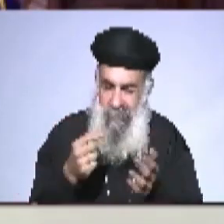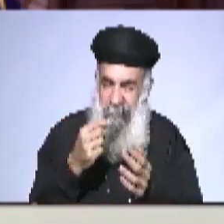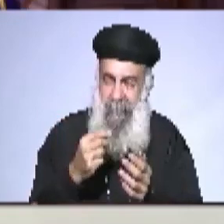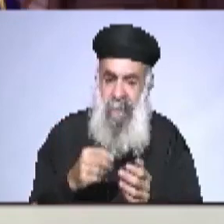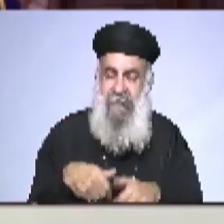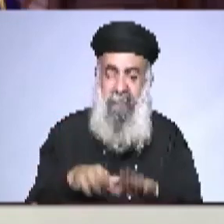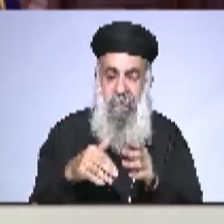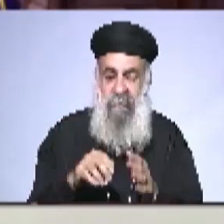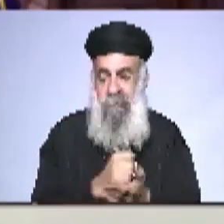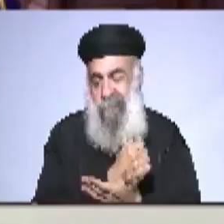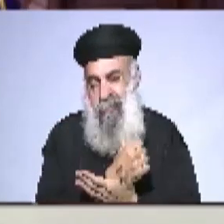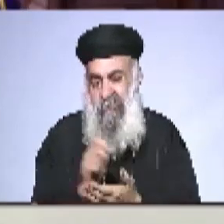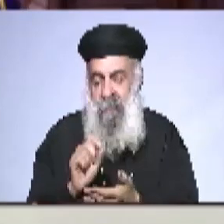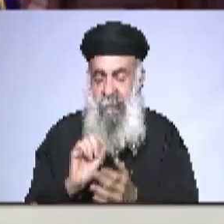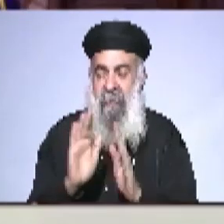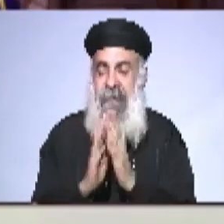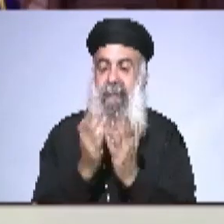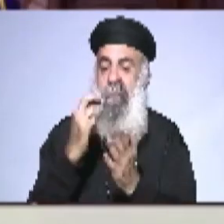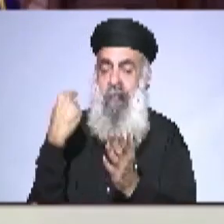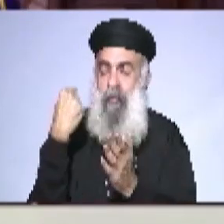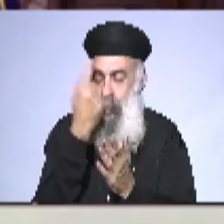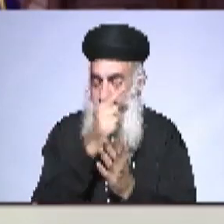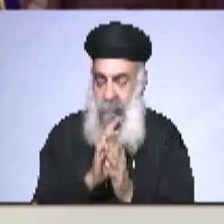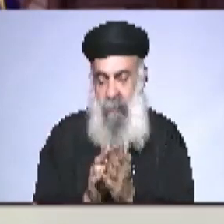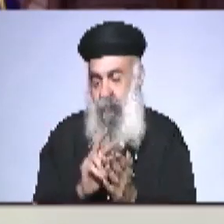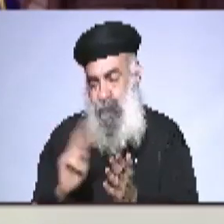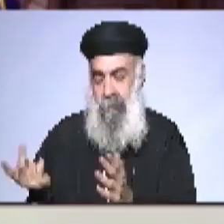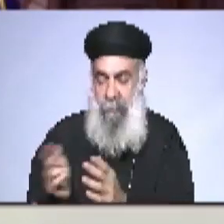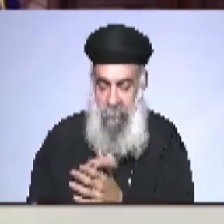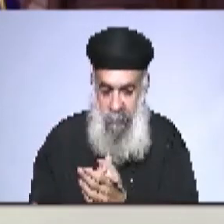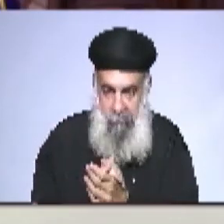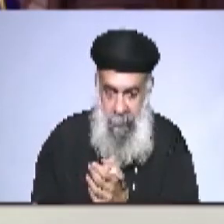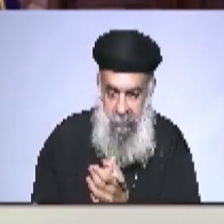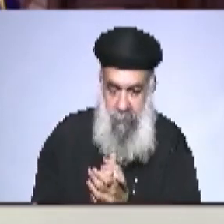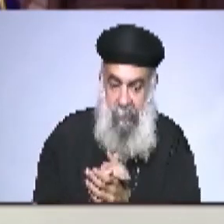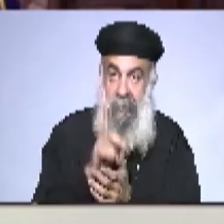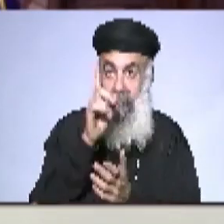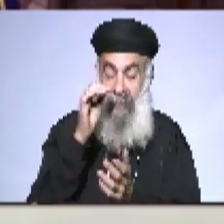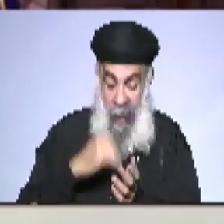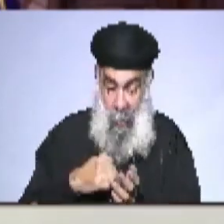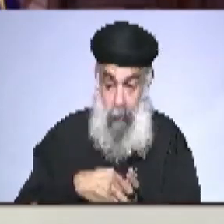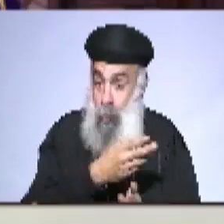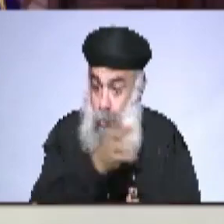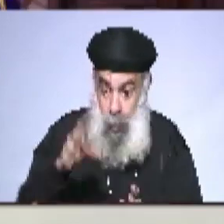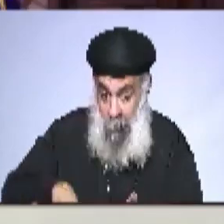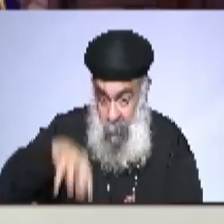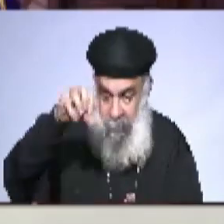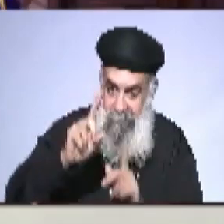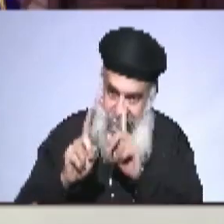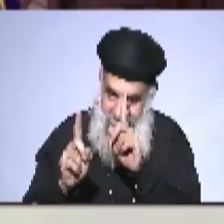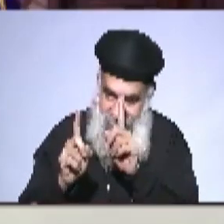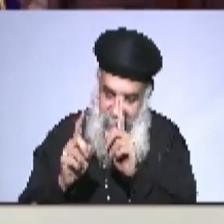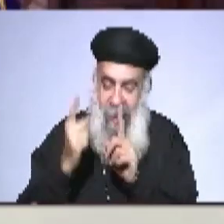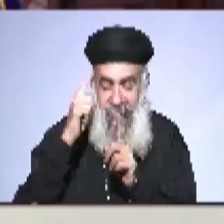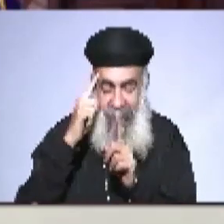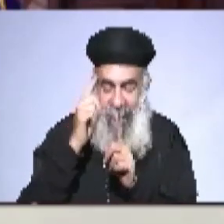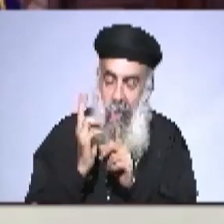مش موجود في الانجيل الله يريد ان جميع الناس يخلصون بس بشرط اللي معرفه الحق